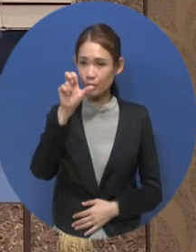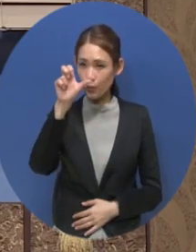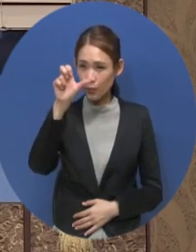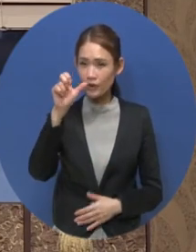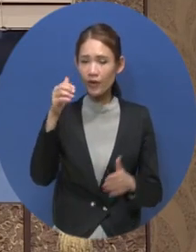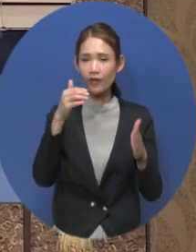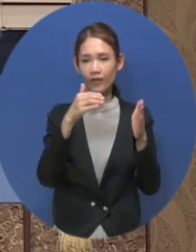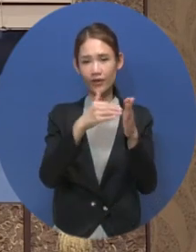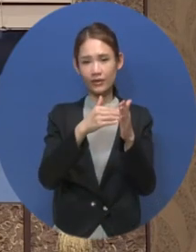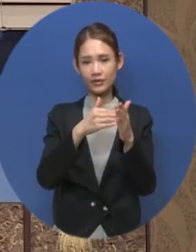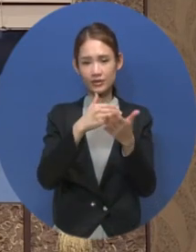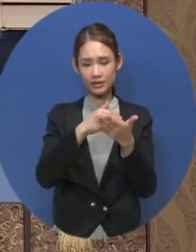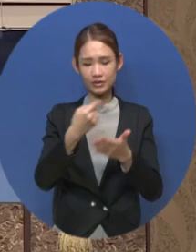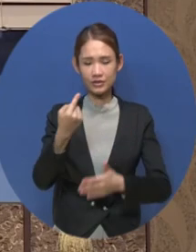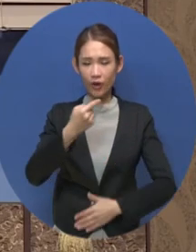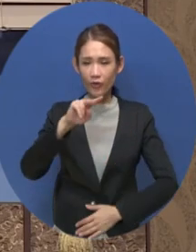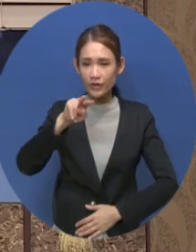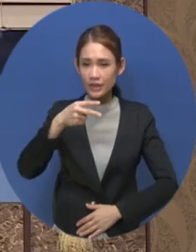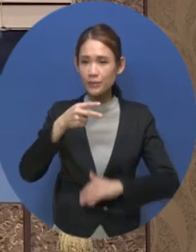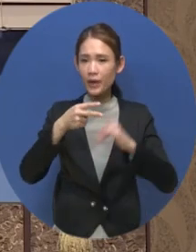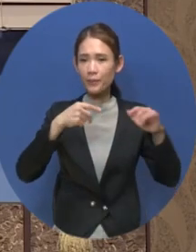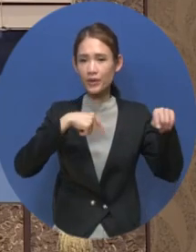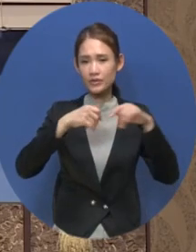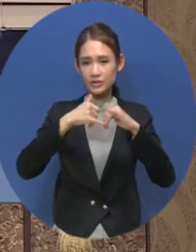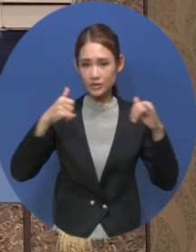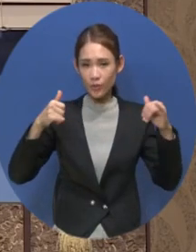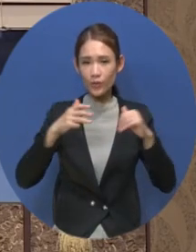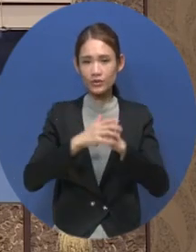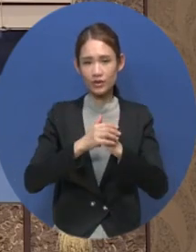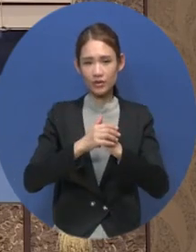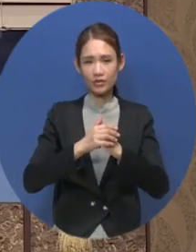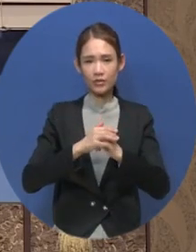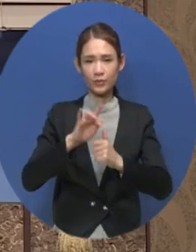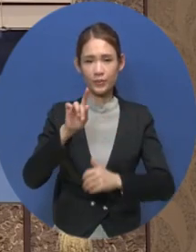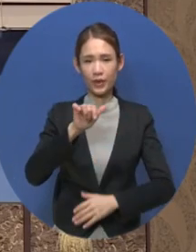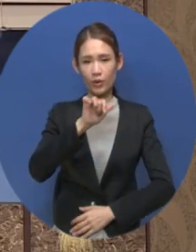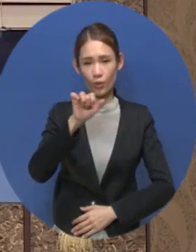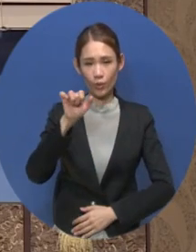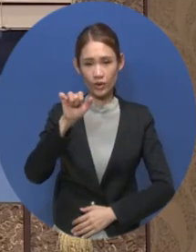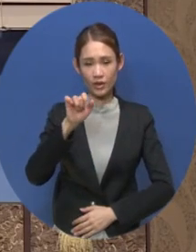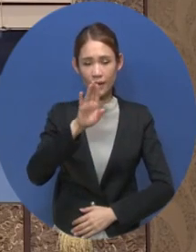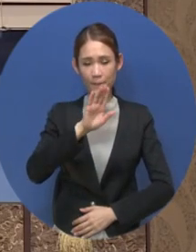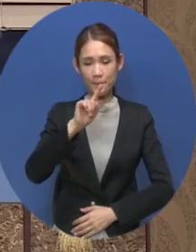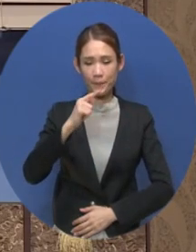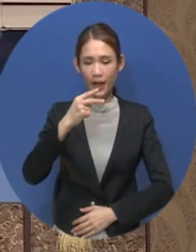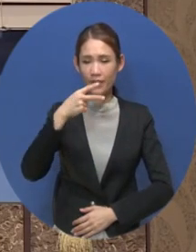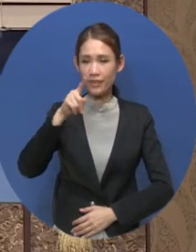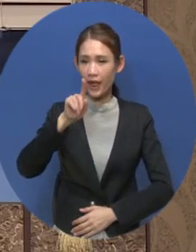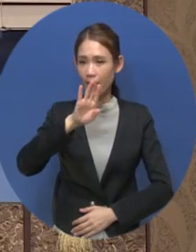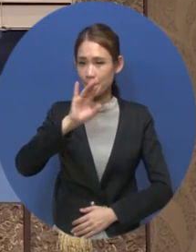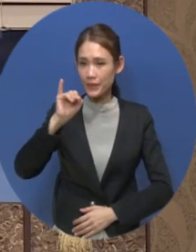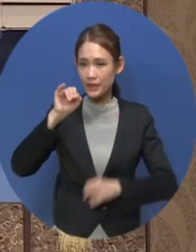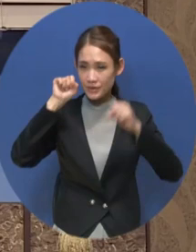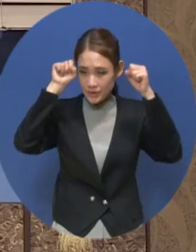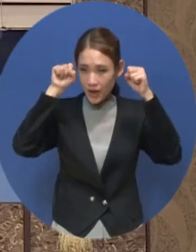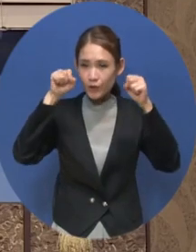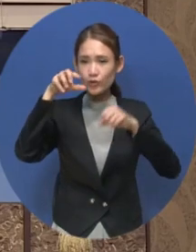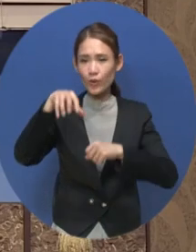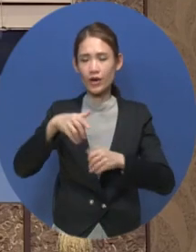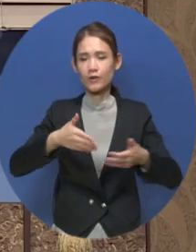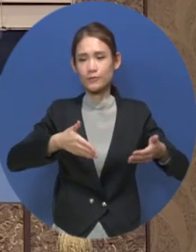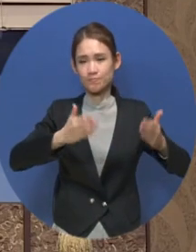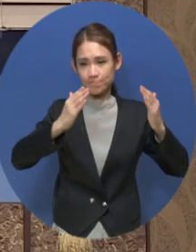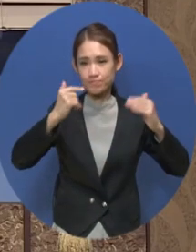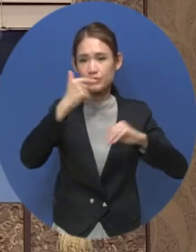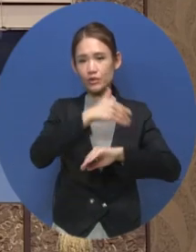2025년까지 이제 1,200명의 생활체육 지도자와 전국에 150개 반다비 체육관을 지금 건립하려고